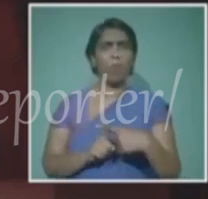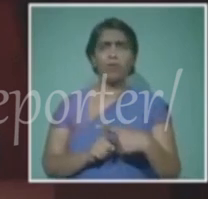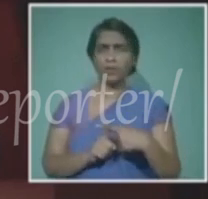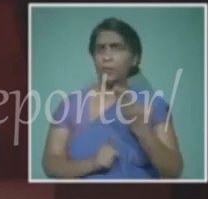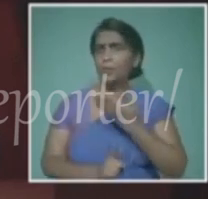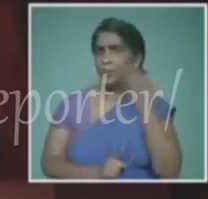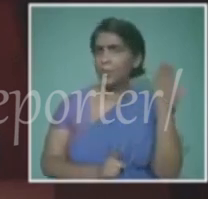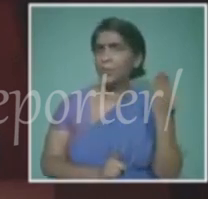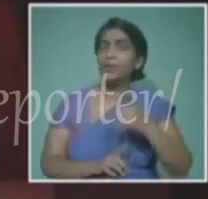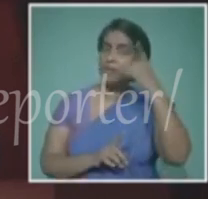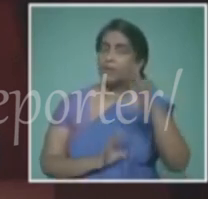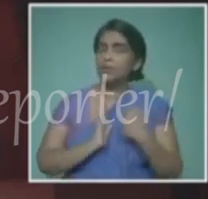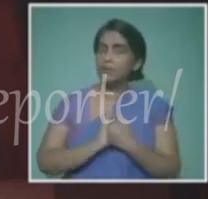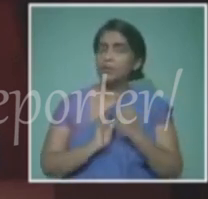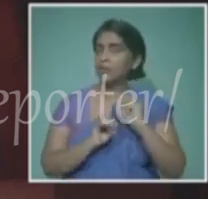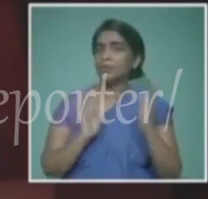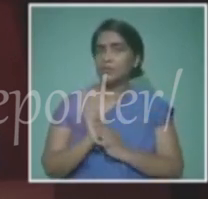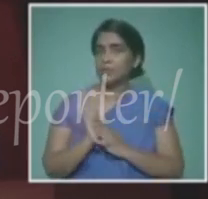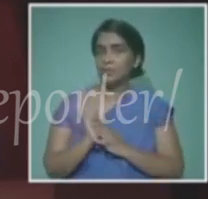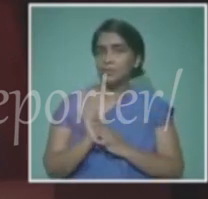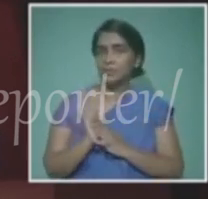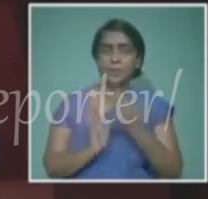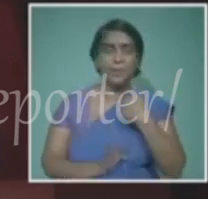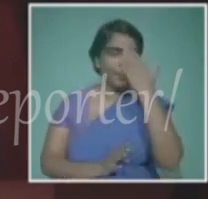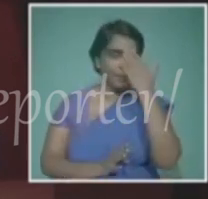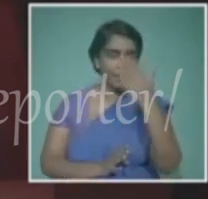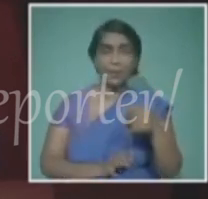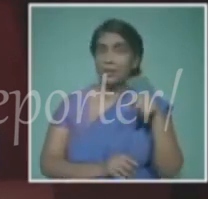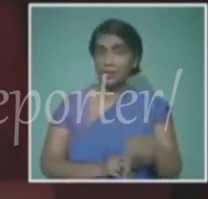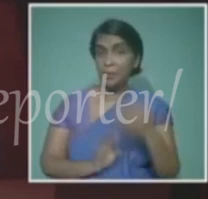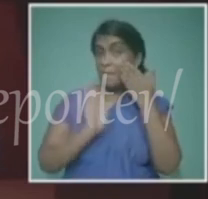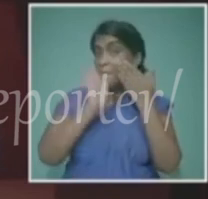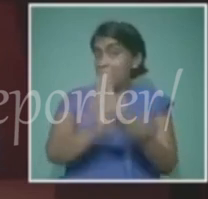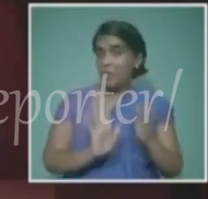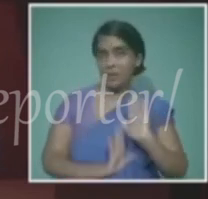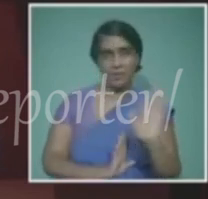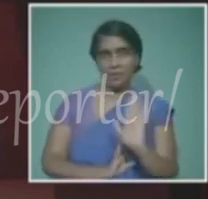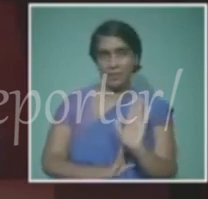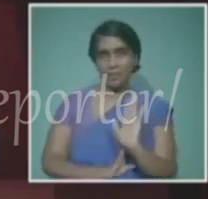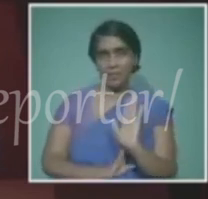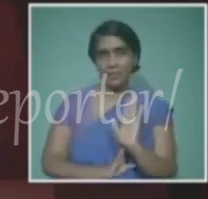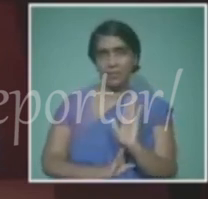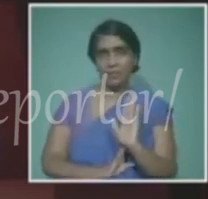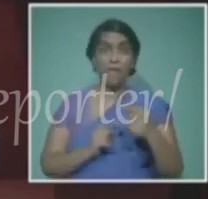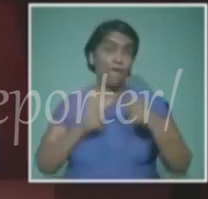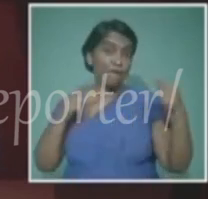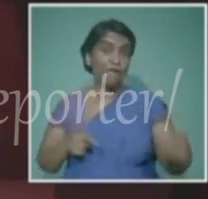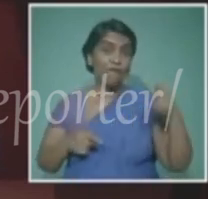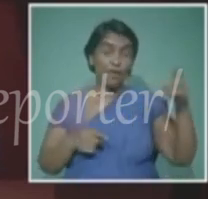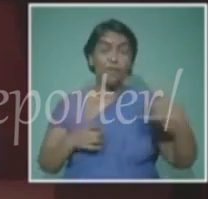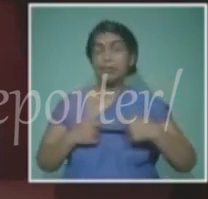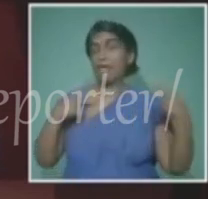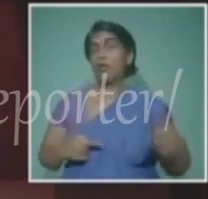යන්න. ඒ නිසා ගරු අග්‍රාමාත්‍යතුමනි කරුණා කරලා මෙතන පෙන්වන්න හදන්න එපා මේ විපක්ෂයේ විරුද්ධ